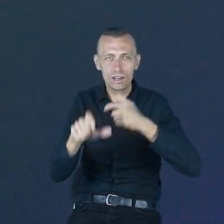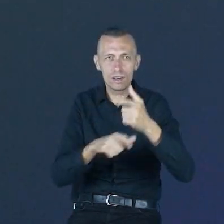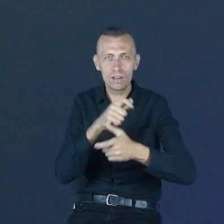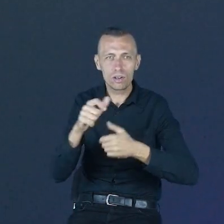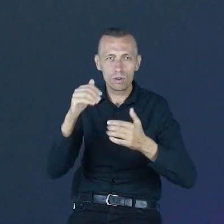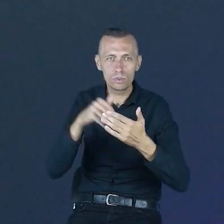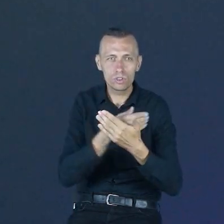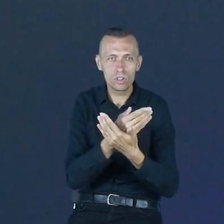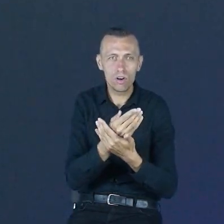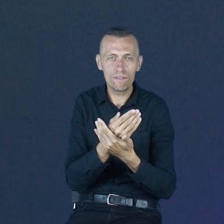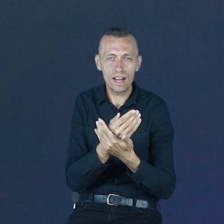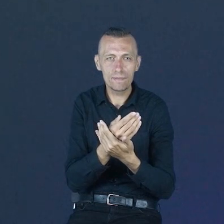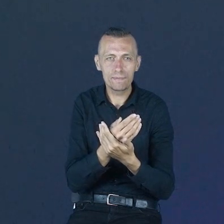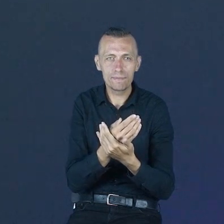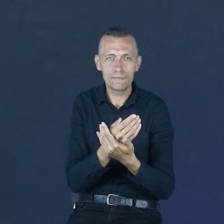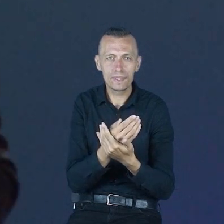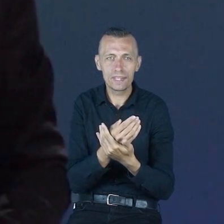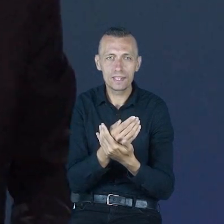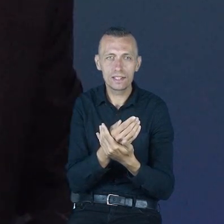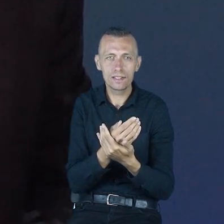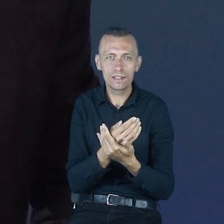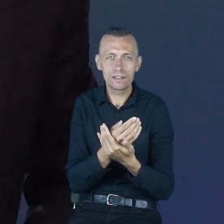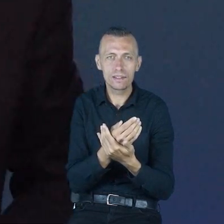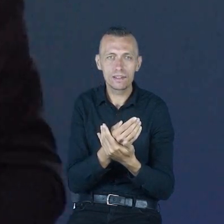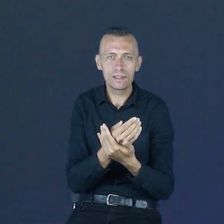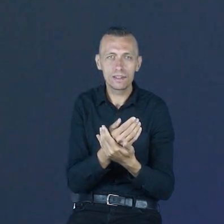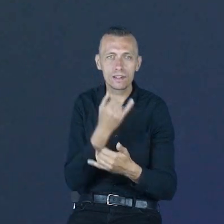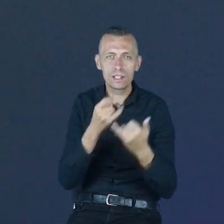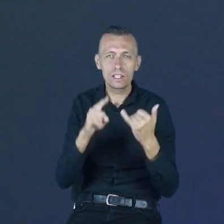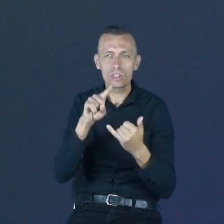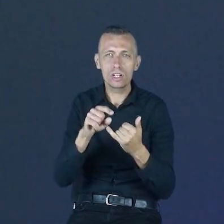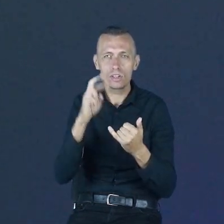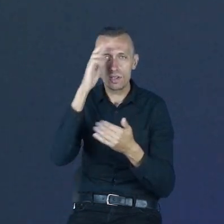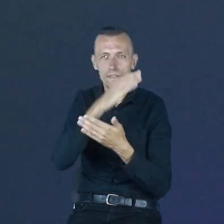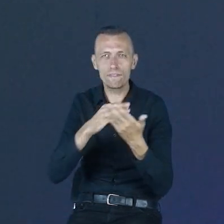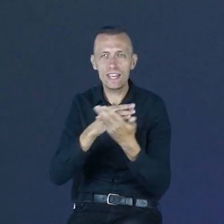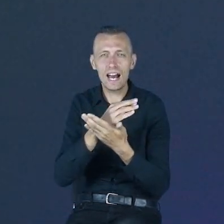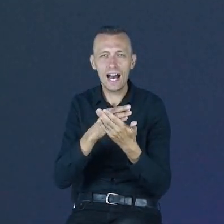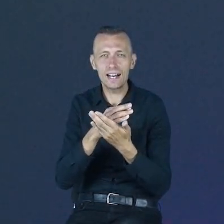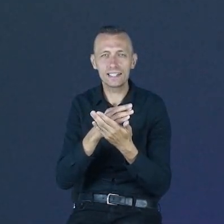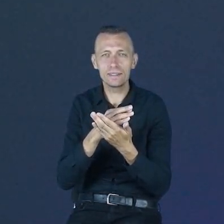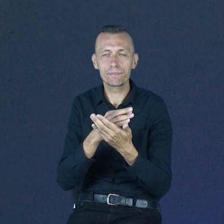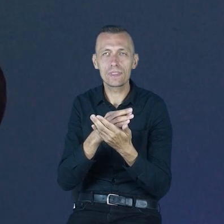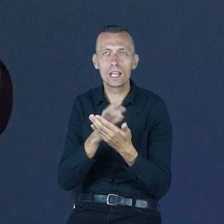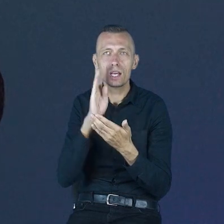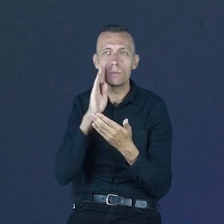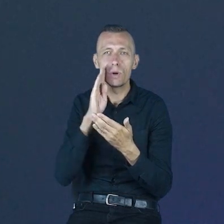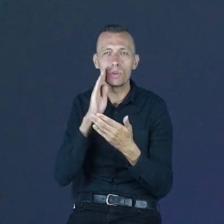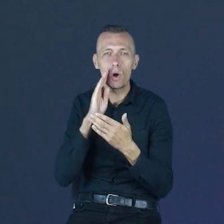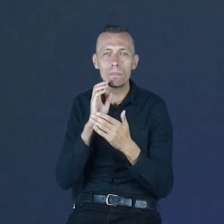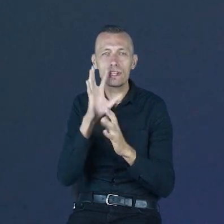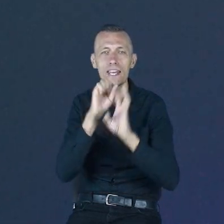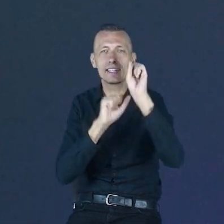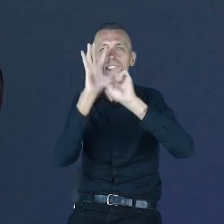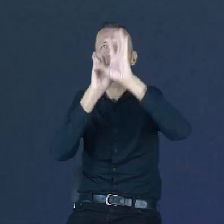rzucasz drabinkę, przez którą Bóg posyła strumienie swojego błogosławieństwa, zaopatruje Cię w środki,